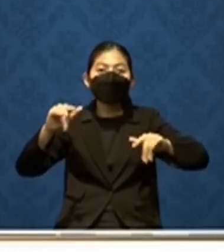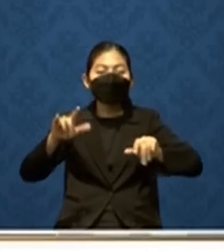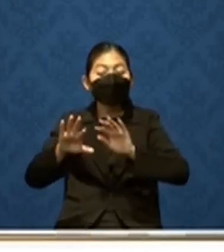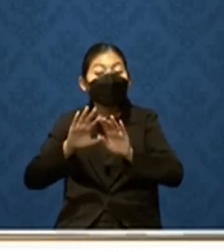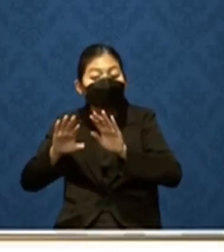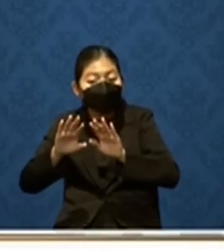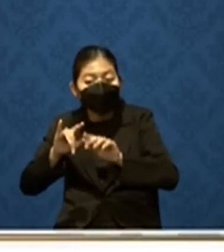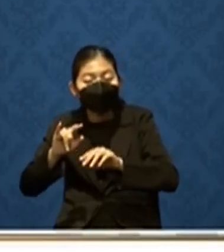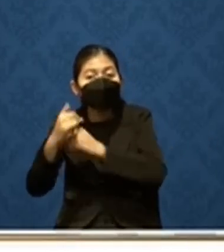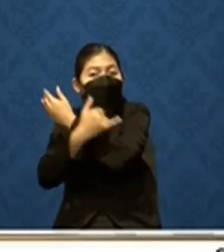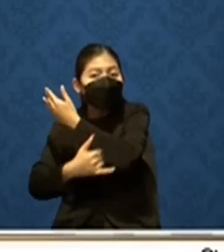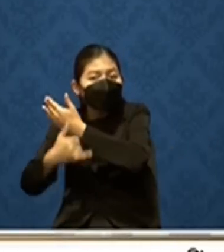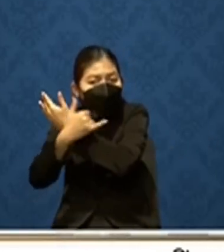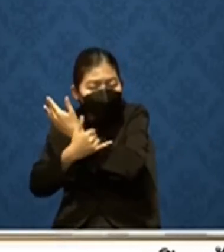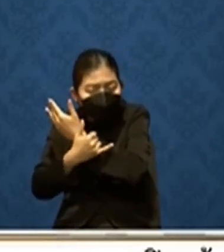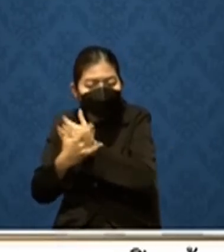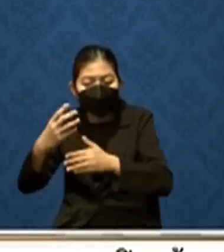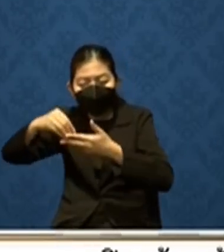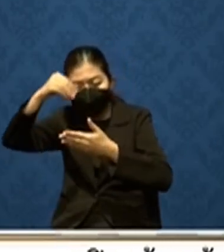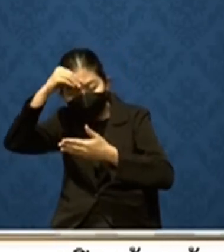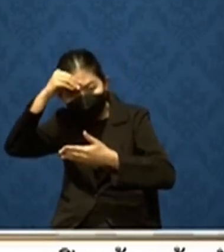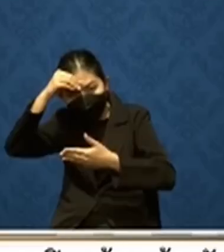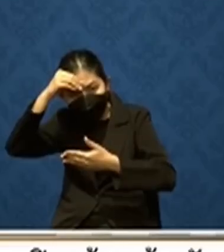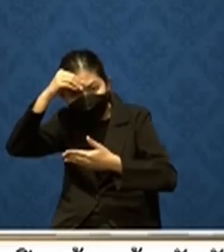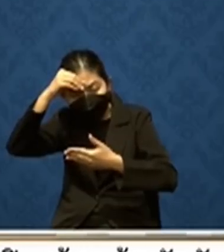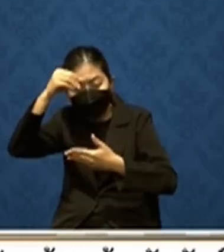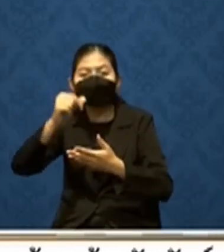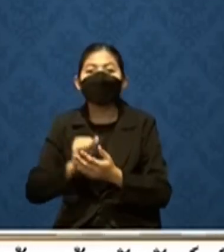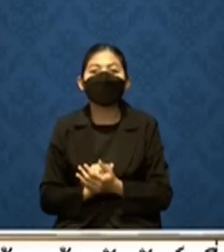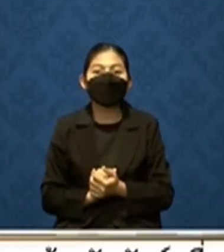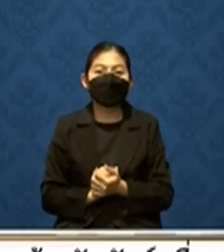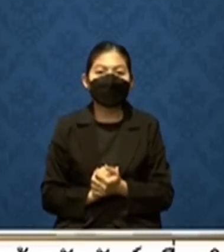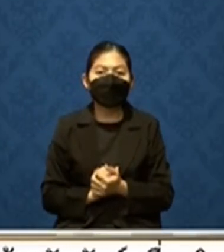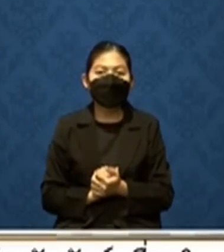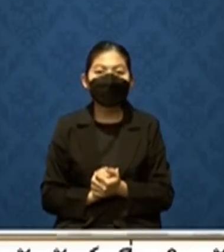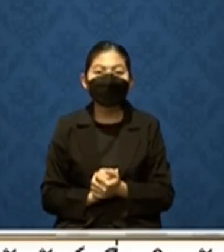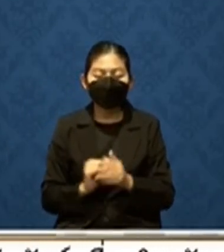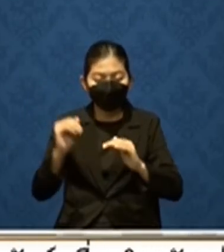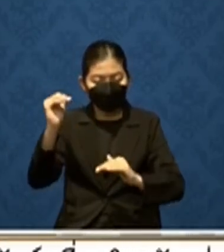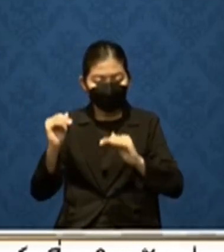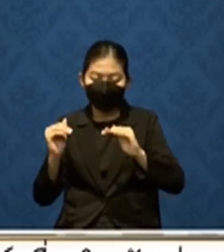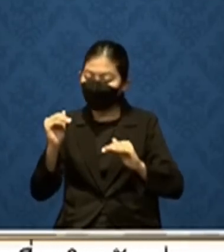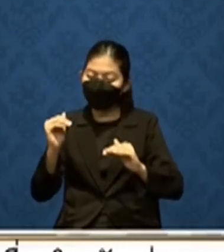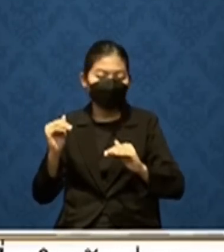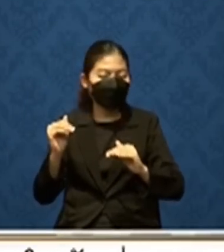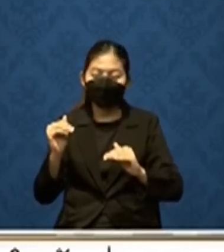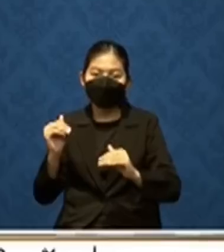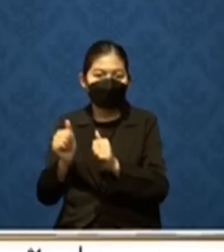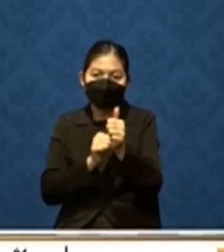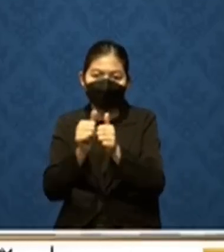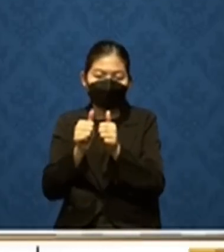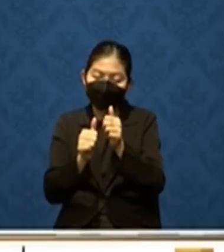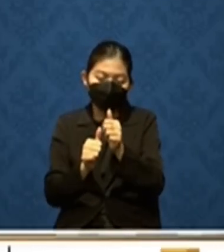กับต่างประเทศด้านการศึกษาที่เริ่ม pizzaนะครับฐานครับแต่ก็สู้ประเทศอื่นเข้าไม่